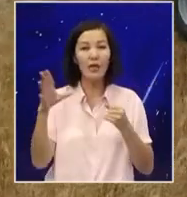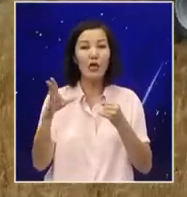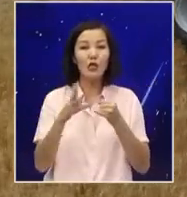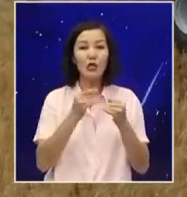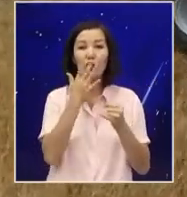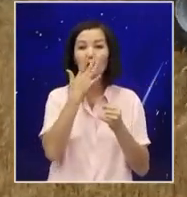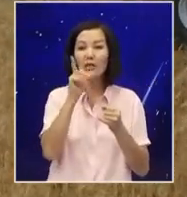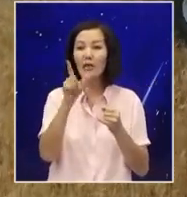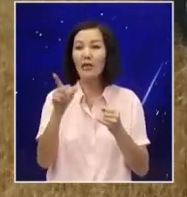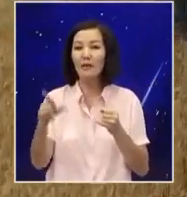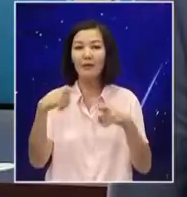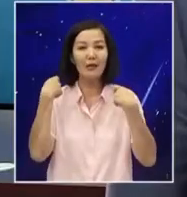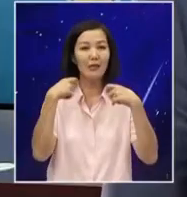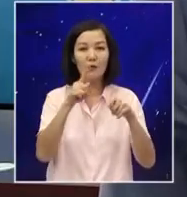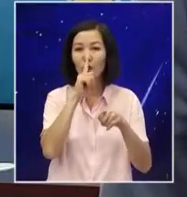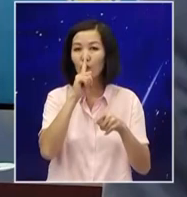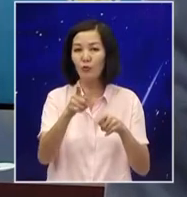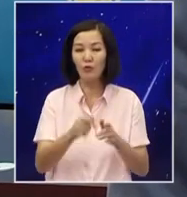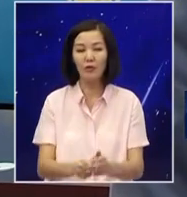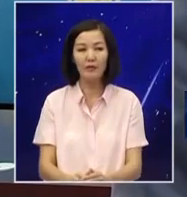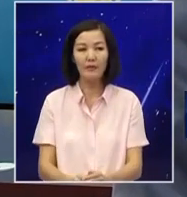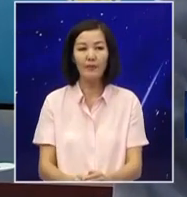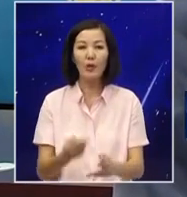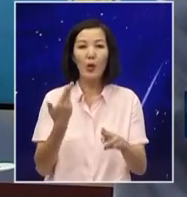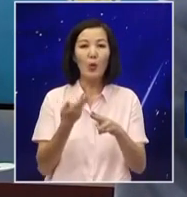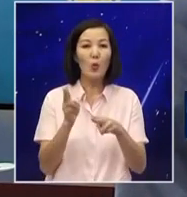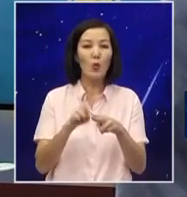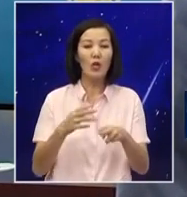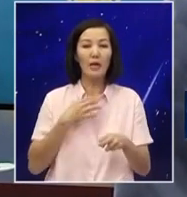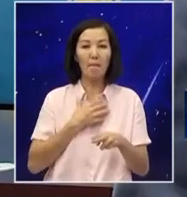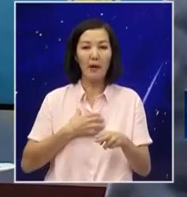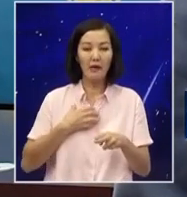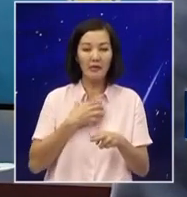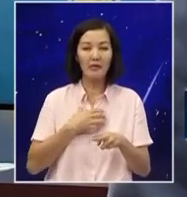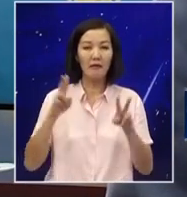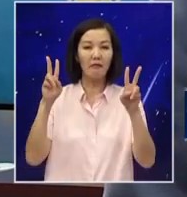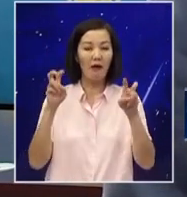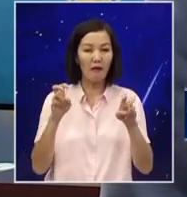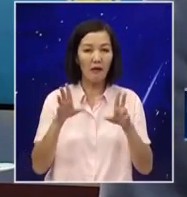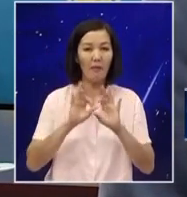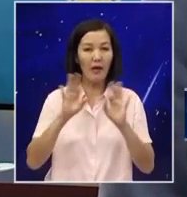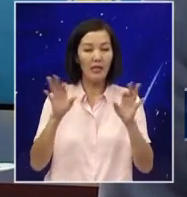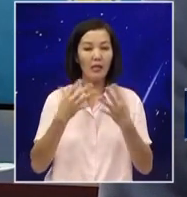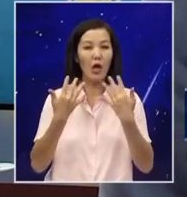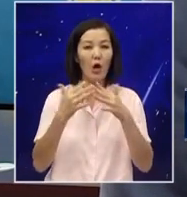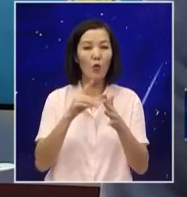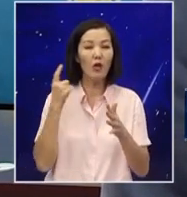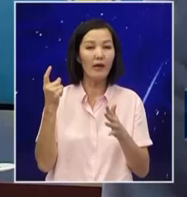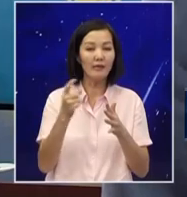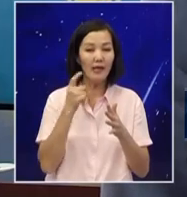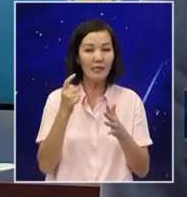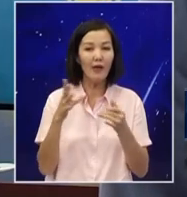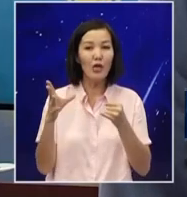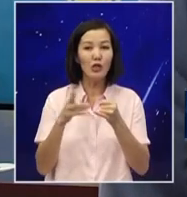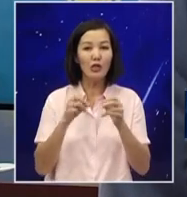шетелдіктерге сатылмайды дегені. Өте маңызды мәселе бұл мына ауыл шаруашылығы мен